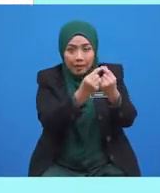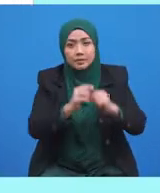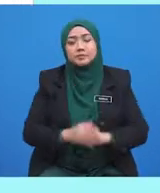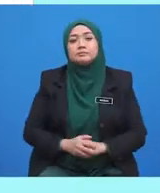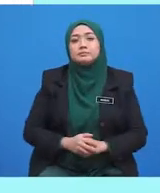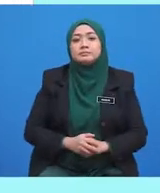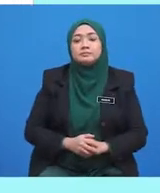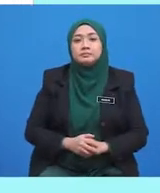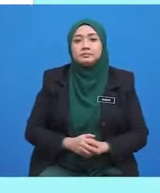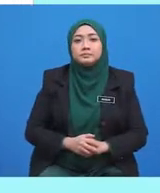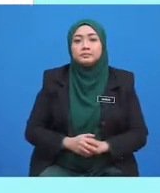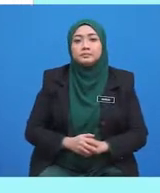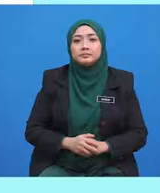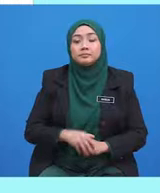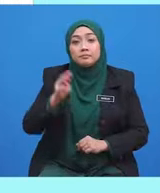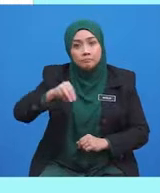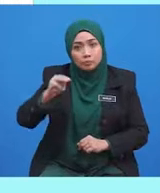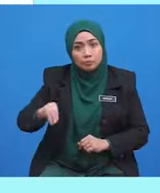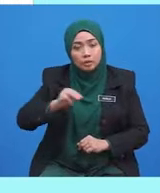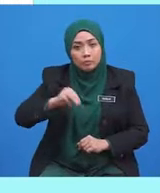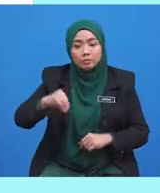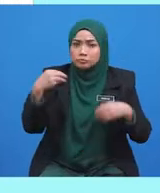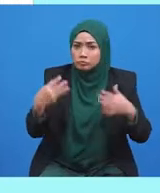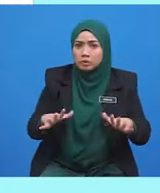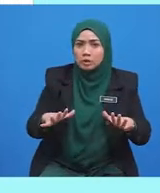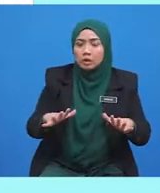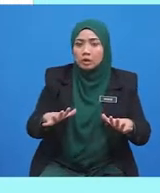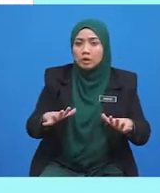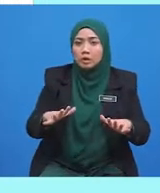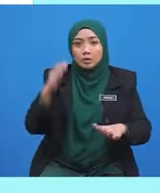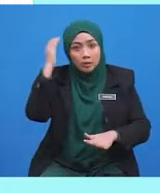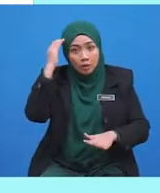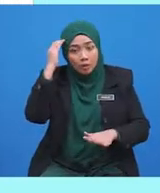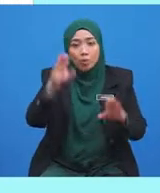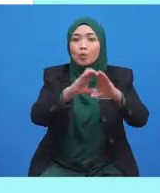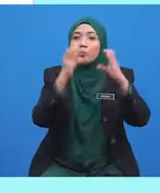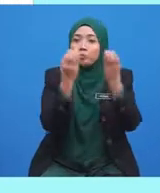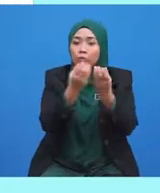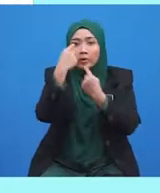Sangat hebat. Murid-murid telah berjaya mengumpul data.